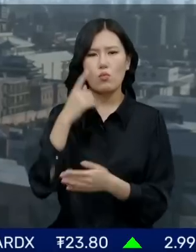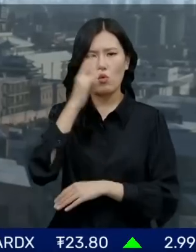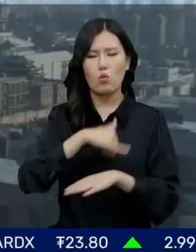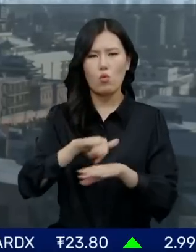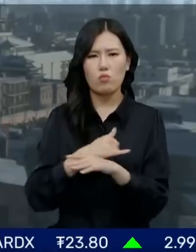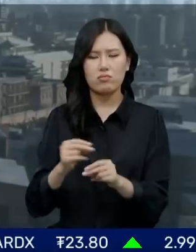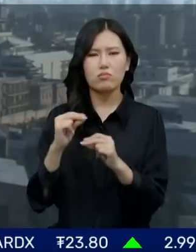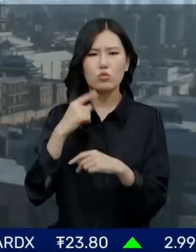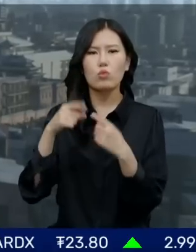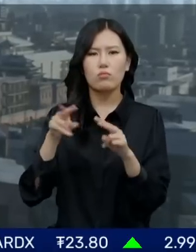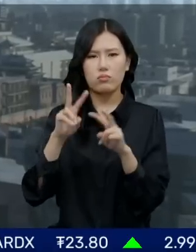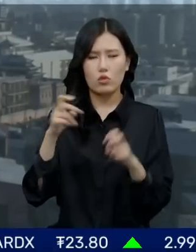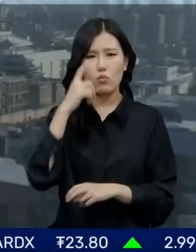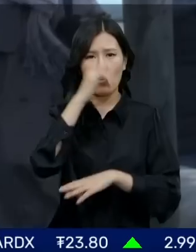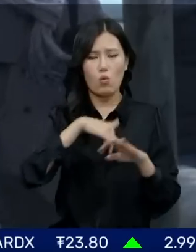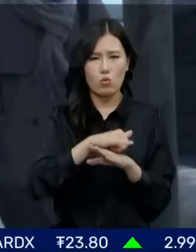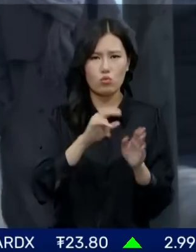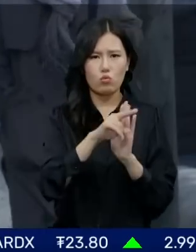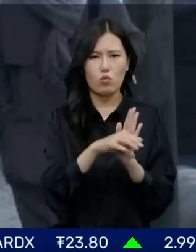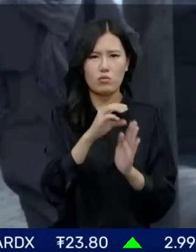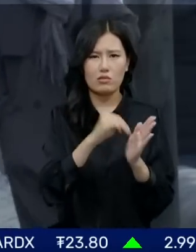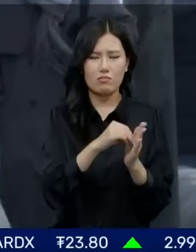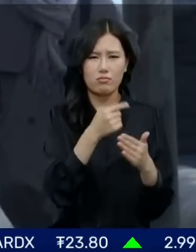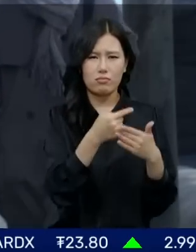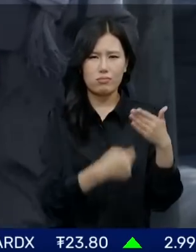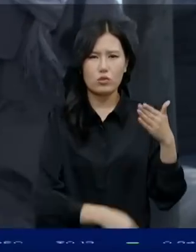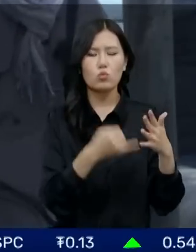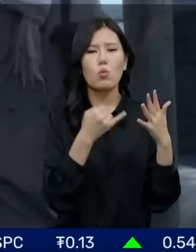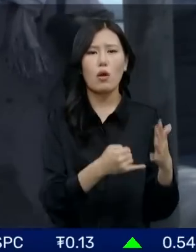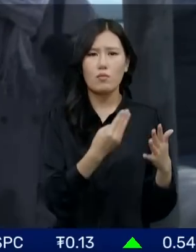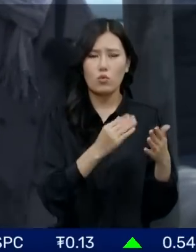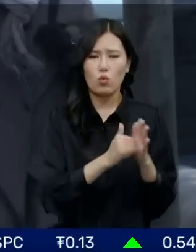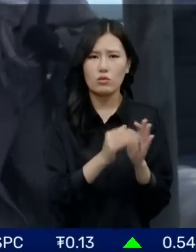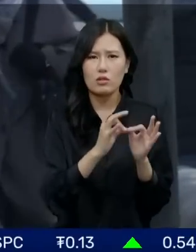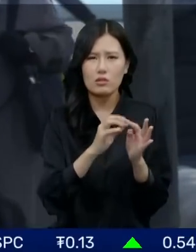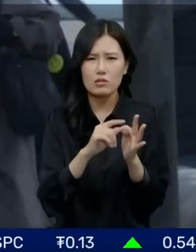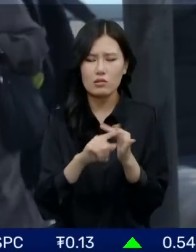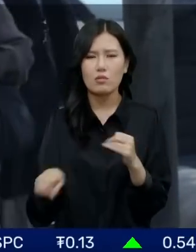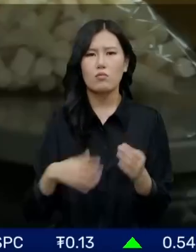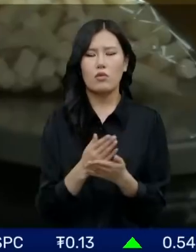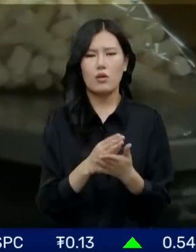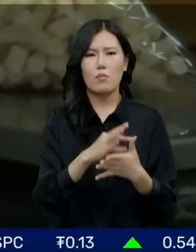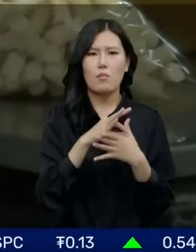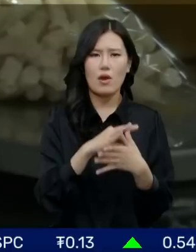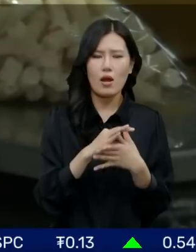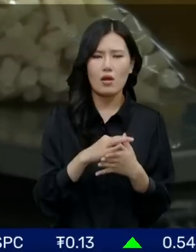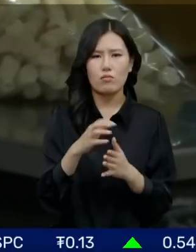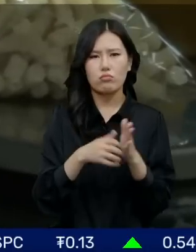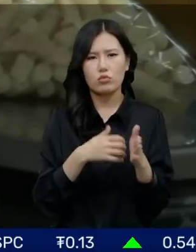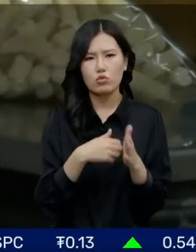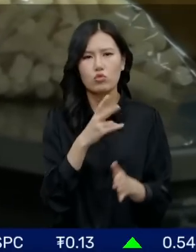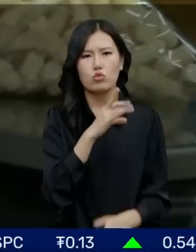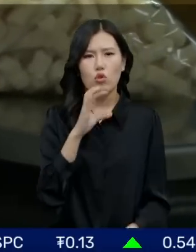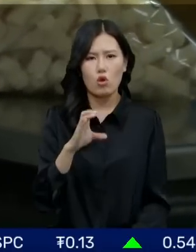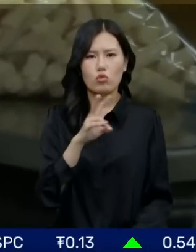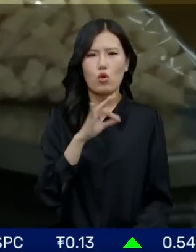Манай улсад хэрэгжүүлж байгаа 6000 гаруй стандарт бий. За өөрөөр хэлбэл стандартгүй зүйл гэж алгаа. Мах ноос нолоор гэдэл тогтсон стандартыг баталдагч өнөөдрийг